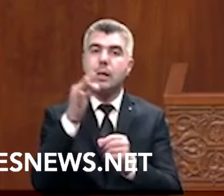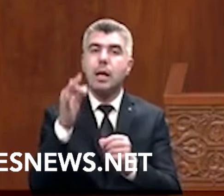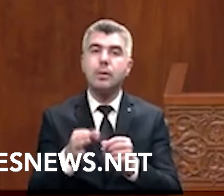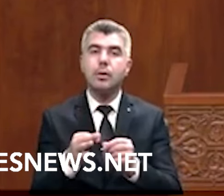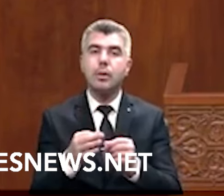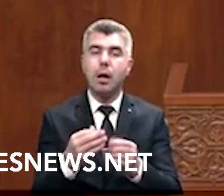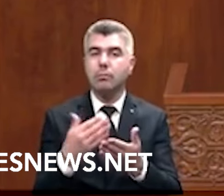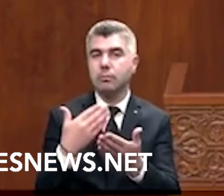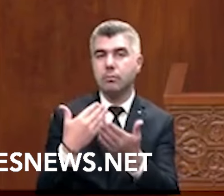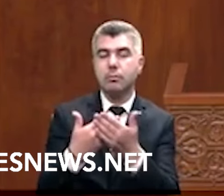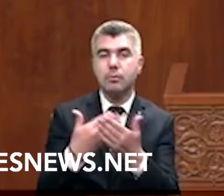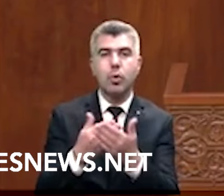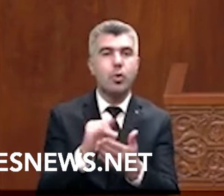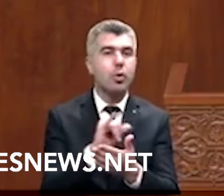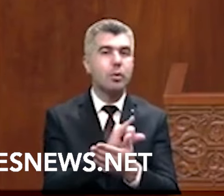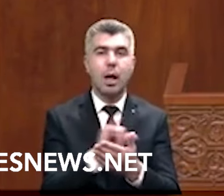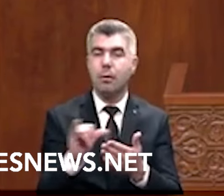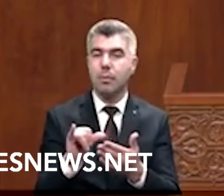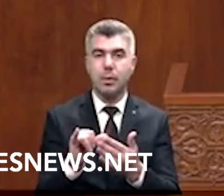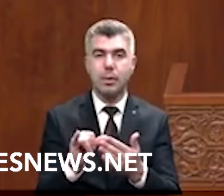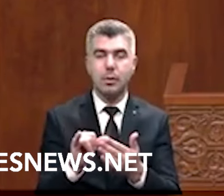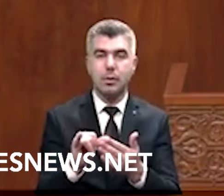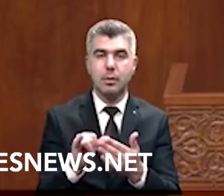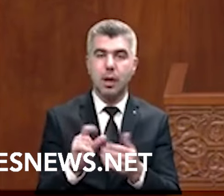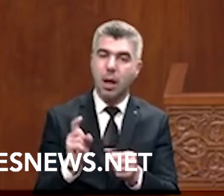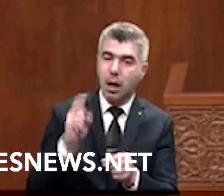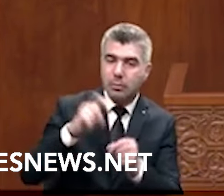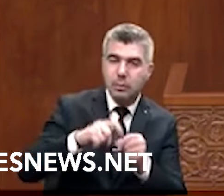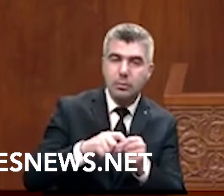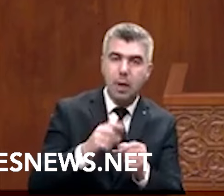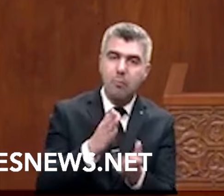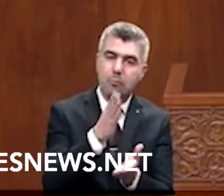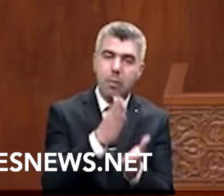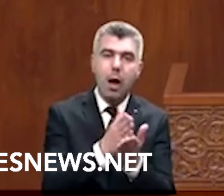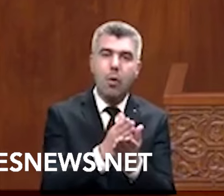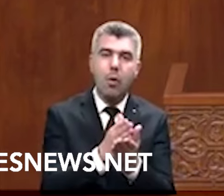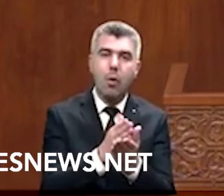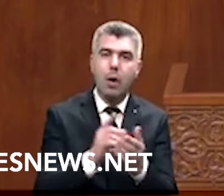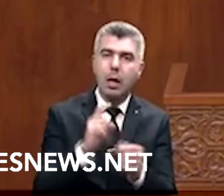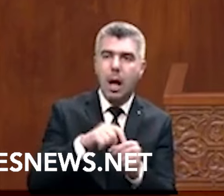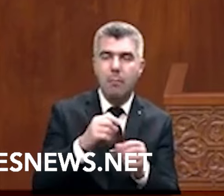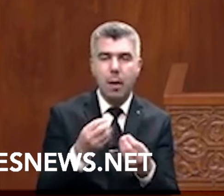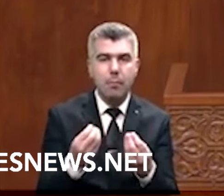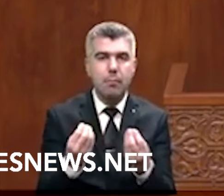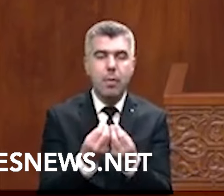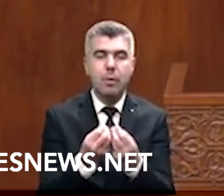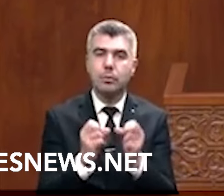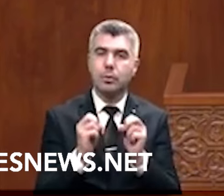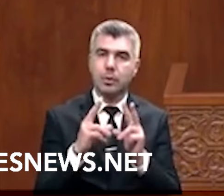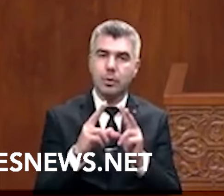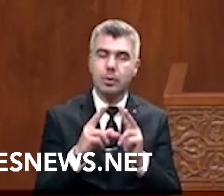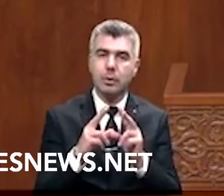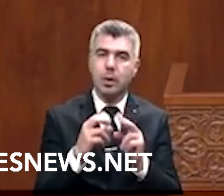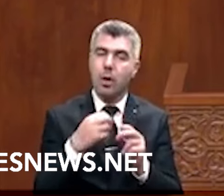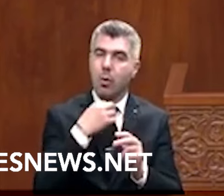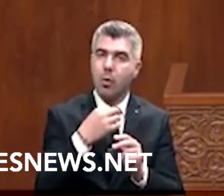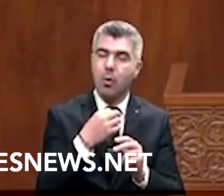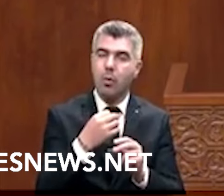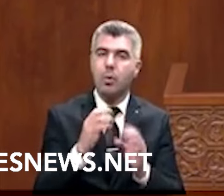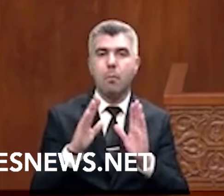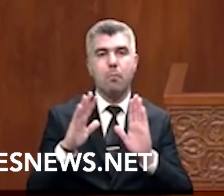تكن لتحقق لتتحقق لولا الانخراط المسؤول والجدي للمركزيات النقابيه التي لا تفوتني الفرصه